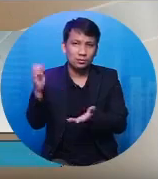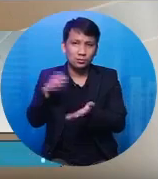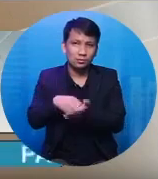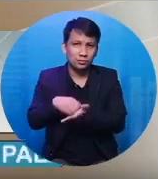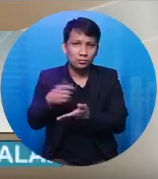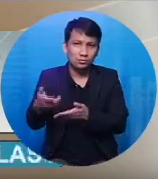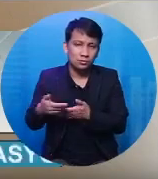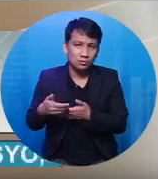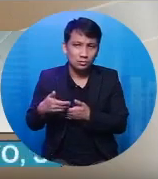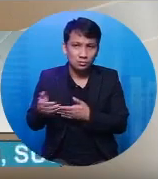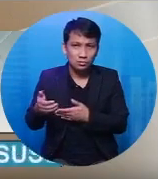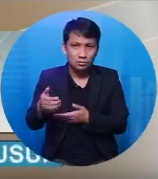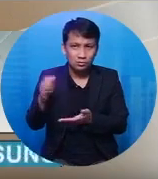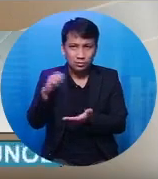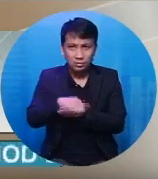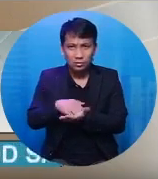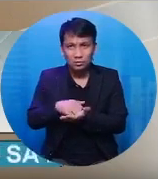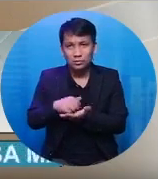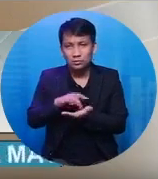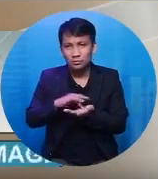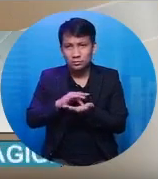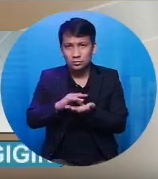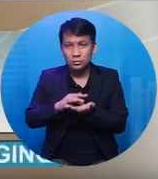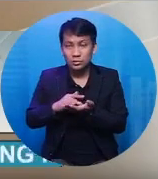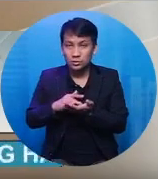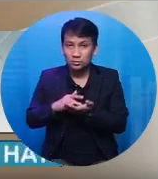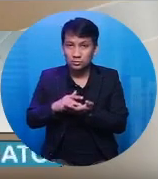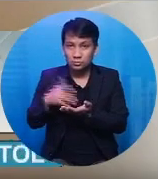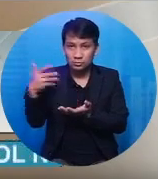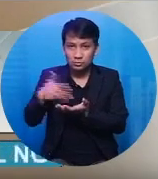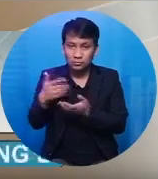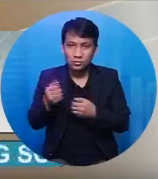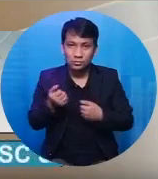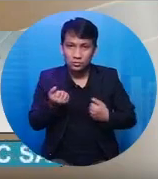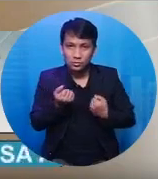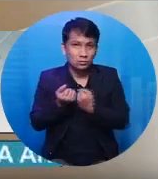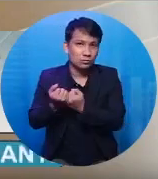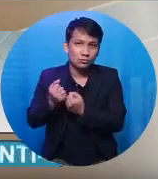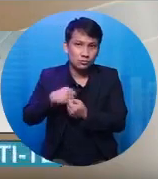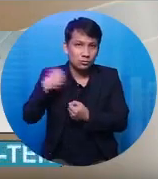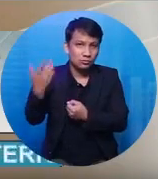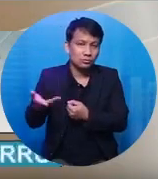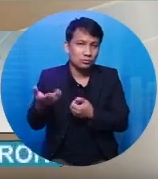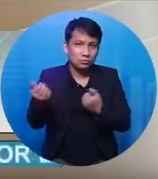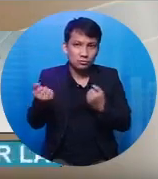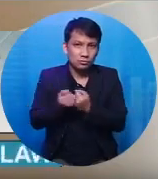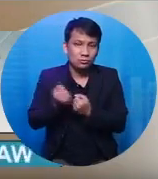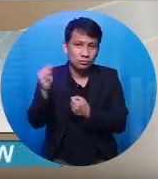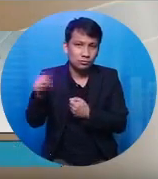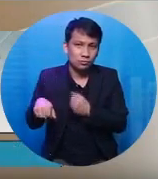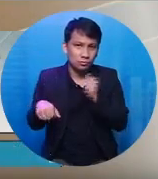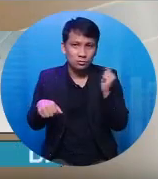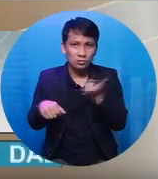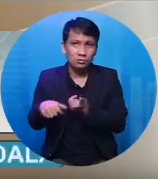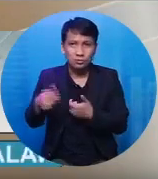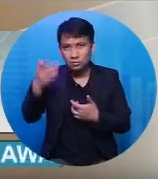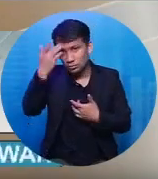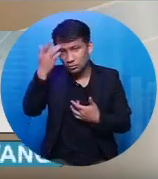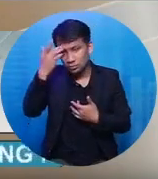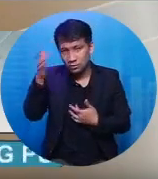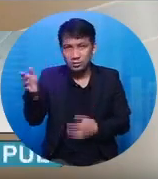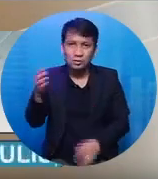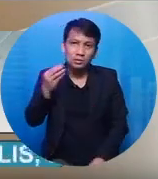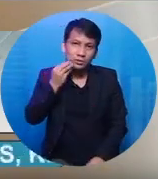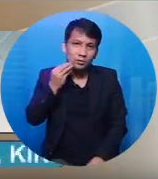ano, ng medicine. Totoo lang, sa kanya ako halos inaano dahil itong nakarang maginagdanggoan kasi, sir, totoo lang, nagkasakit yan si